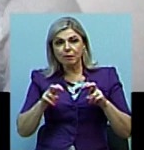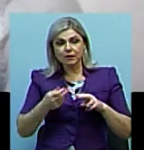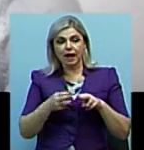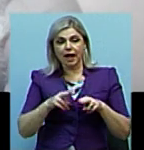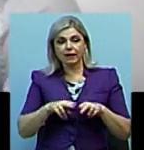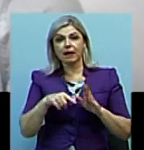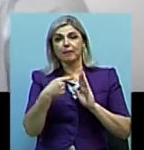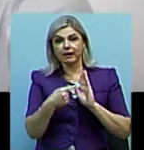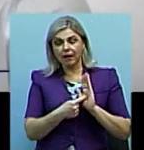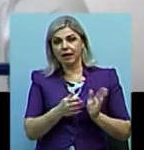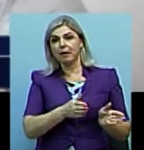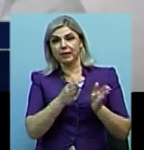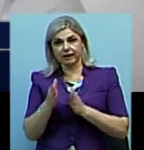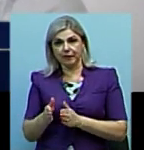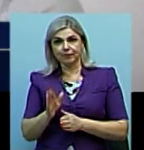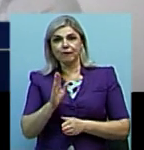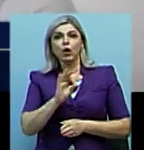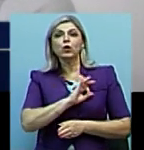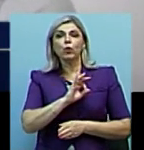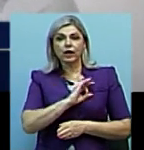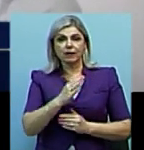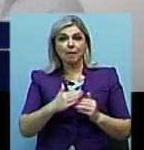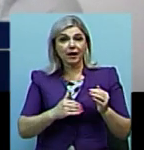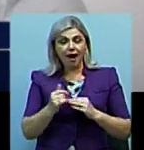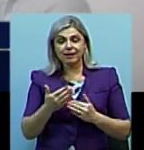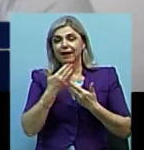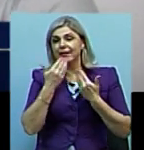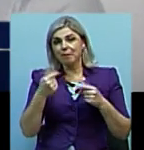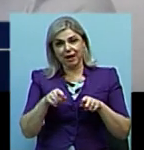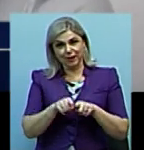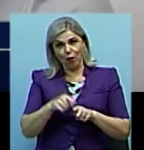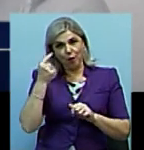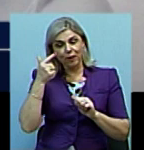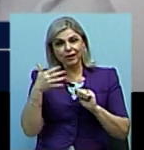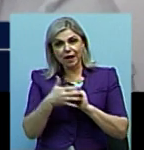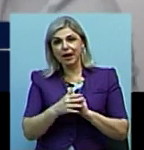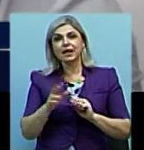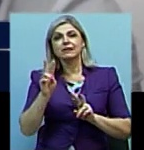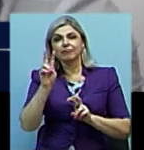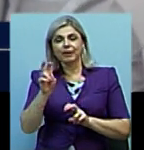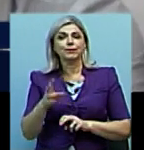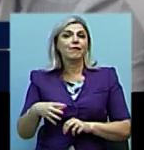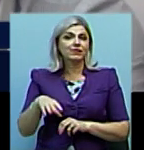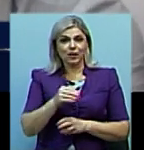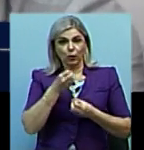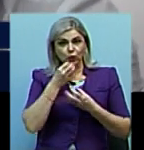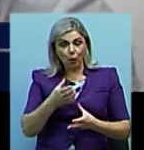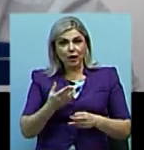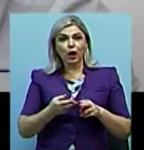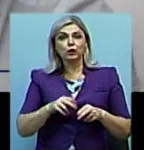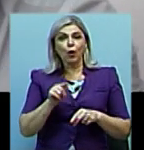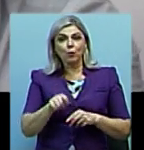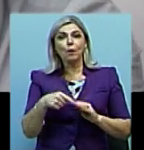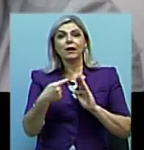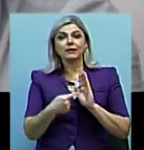юридичній практиці, наскільки мені відомо, немає поняття «все хорошо». В юридичній практиці, наскільки мені відомо, немає поняття «все добре». Тому це